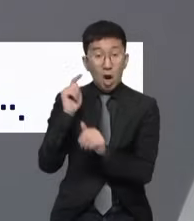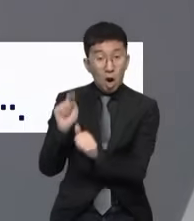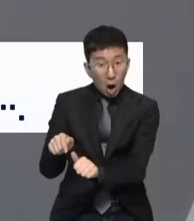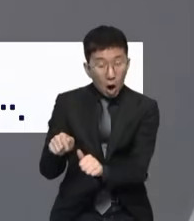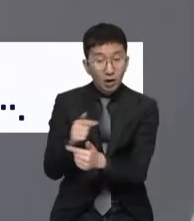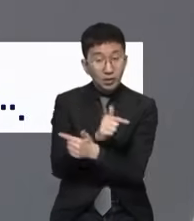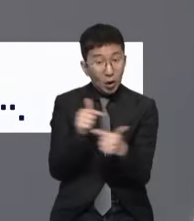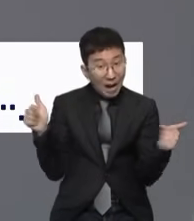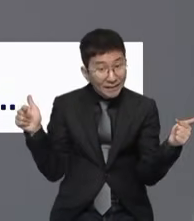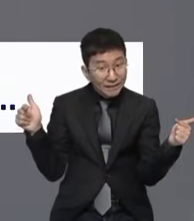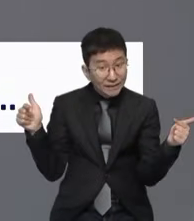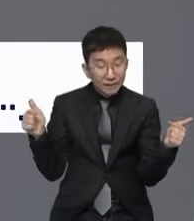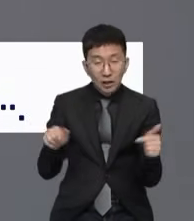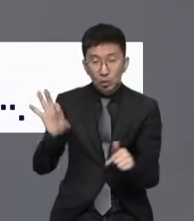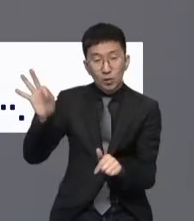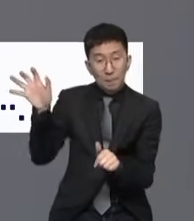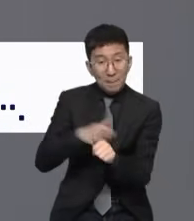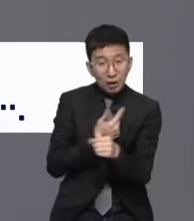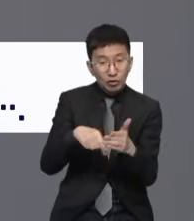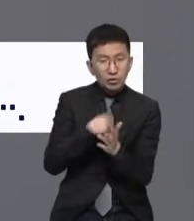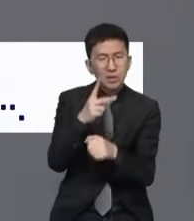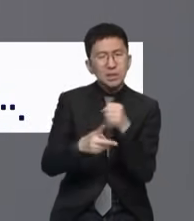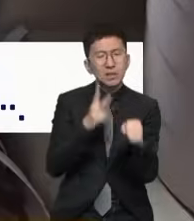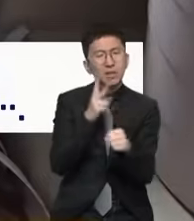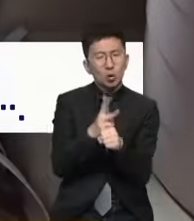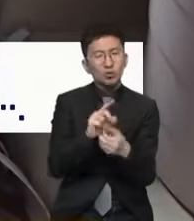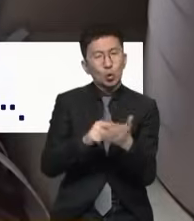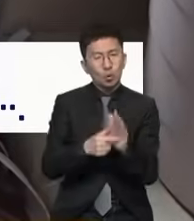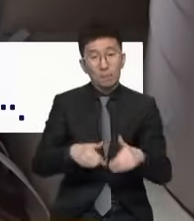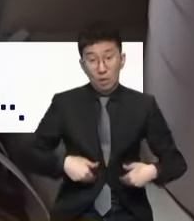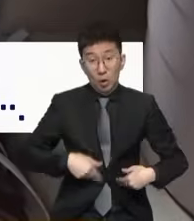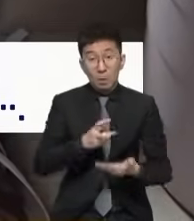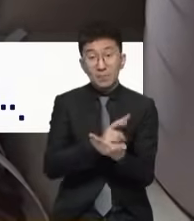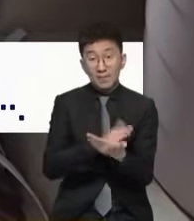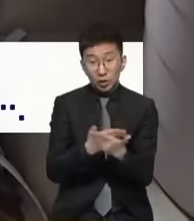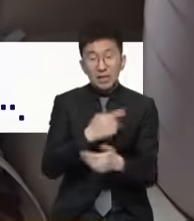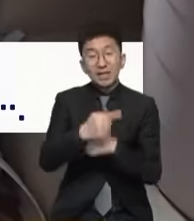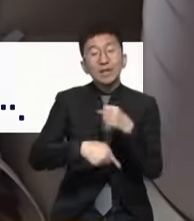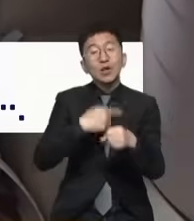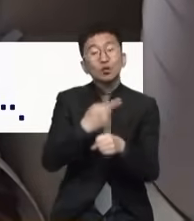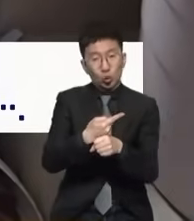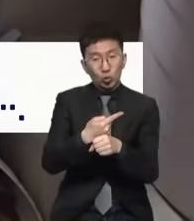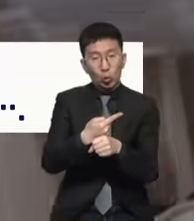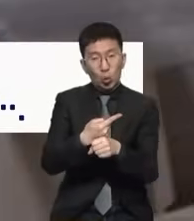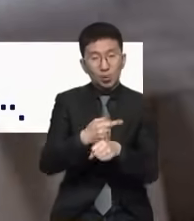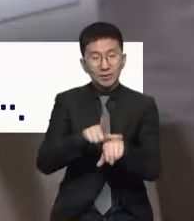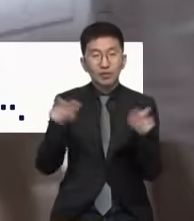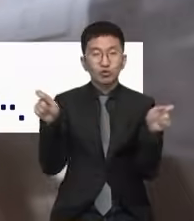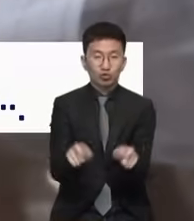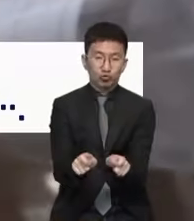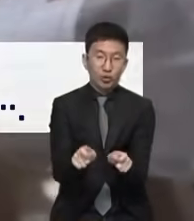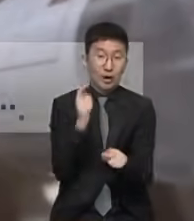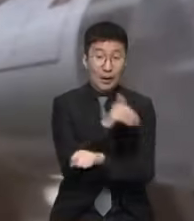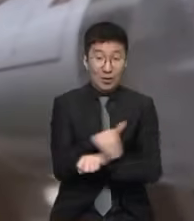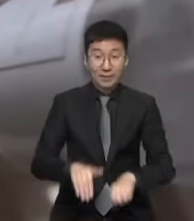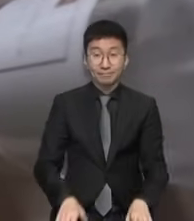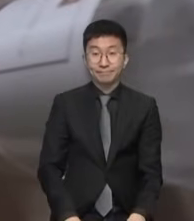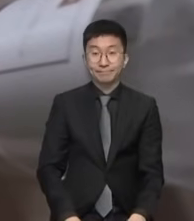감치명령까지 최대 2년 이상이 소요되고 법을 개정해서 1년 정도의 단축 시간을 단축할 수 있을 거로 지금